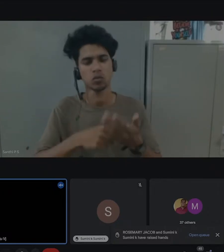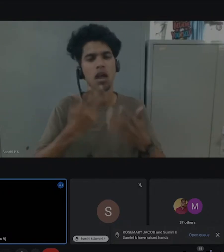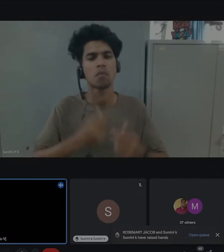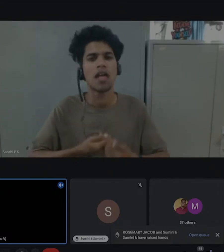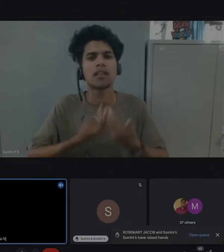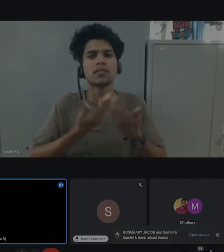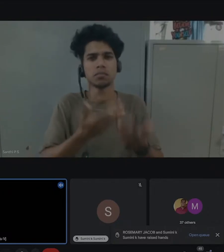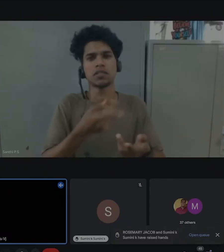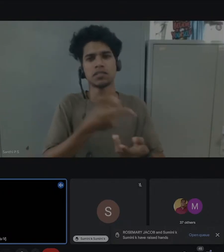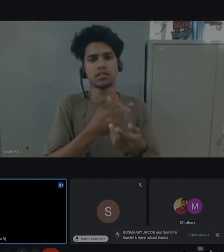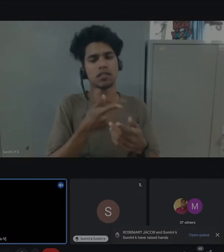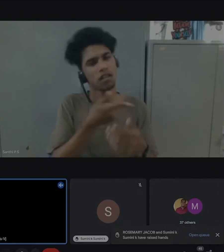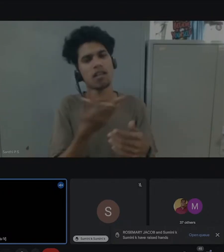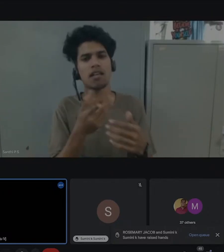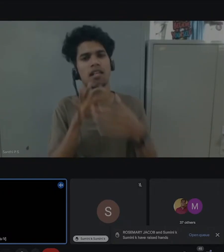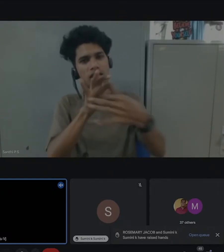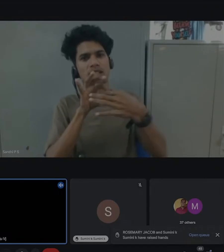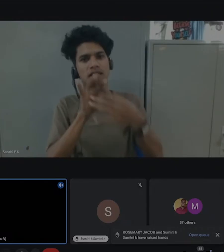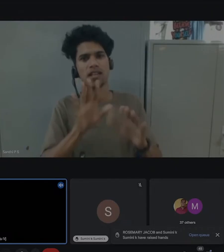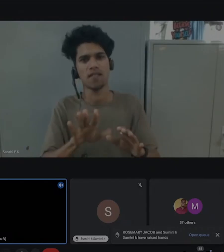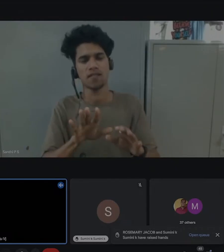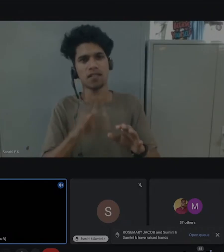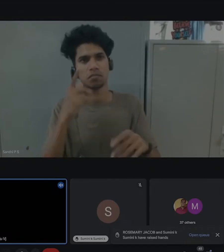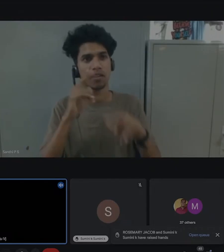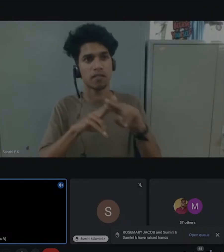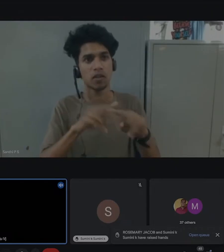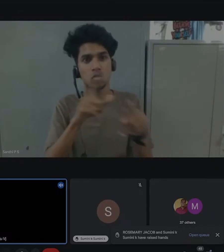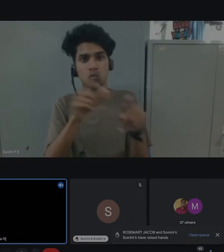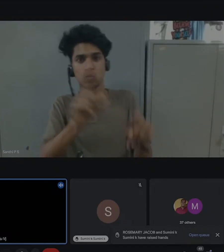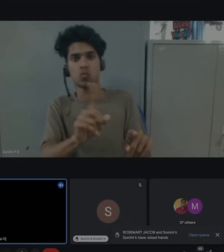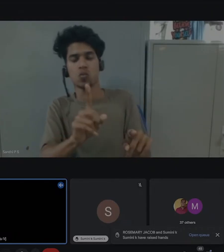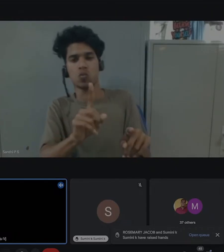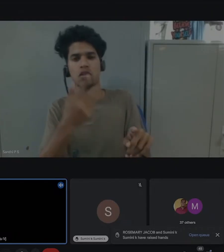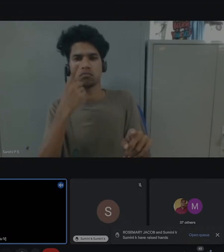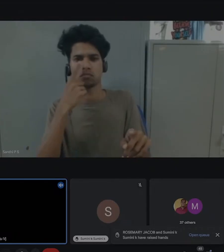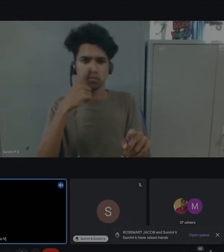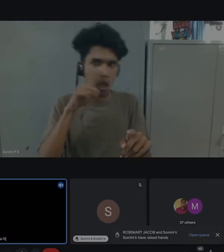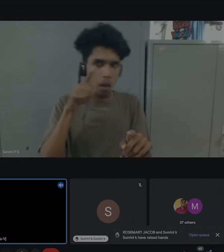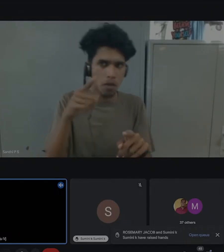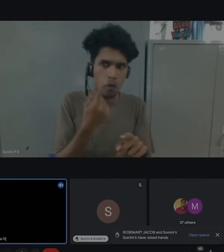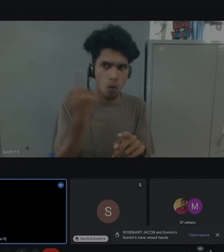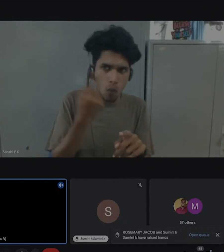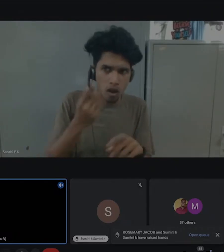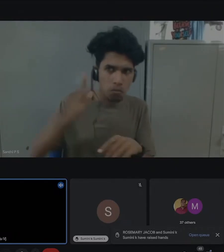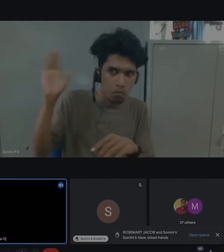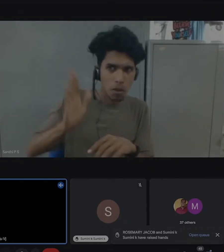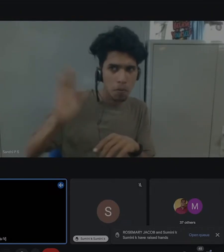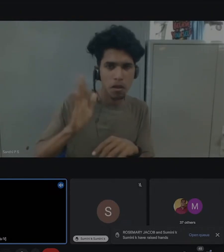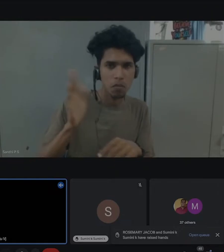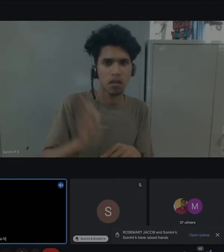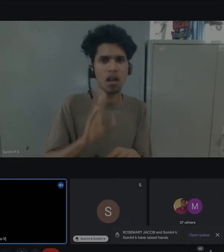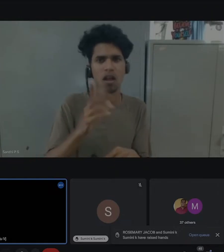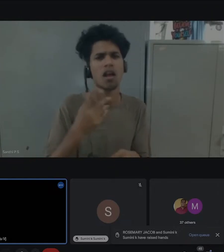നോക്കും. അപ്പൊ അതിന്റെ ഭാഗമായിട്ട് വരുന്നതാണ്. അപ്പൊ ചെയ്യേണ്ടത് അമ്മയെ മാത്രമാണ് ആള് ലക്ഷ്യം വെക്കുന്നത് എങ്കിൽ നമ്മളത് അടി കൊണ്ടുകൊണ്ട്